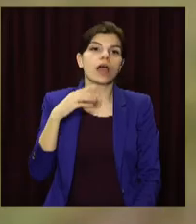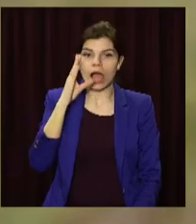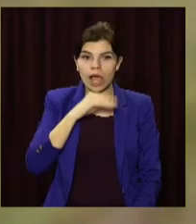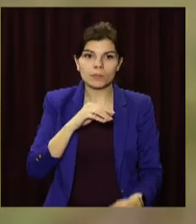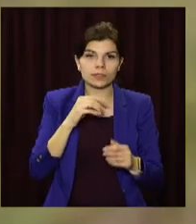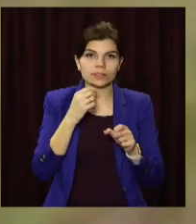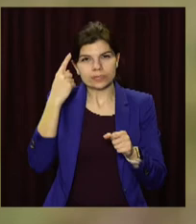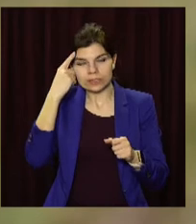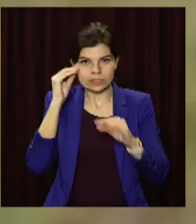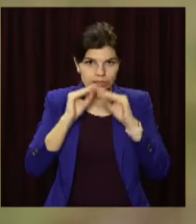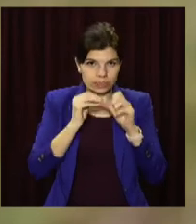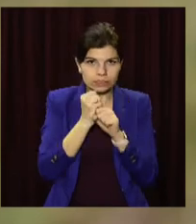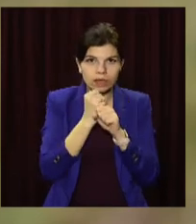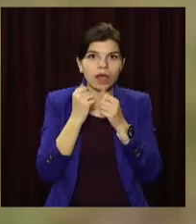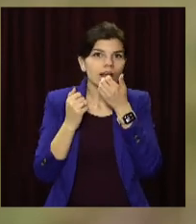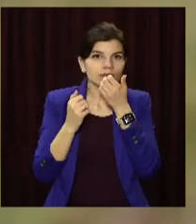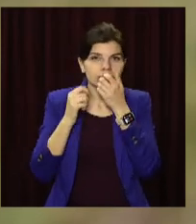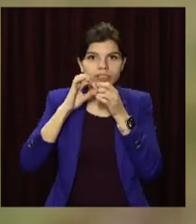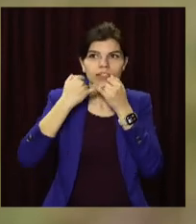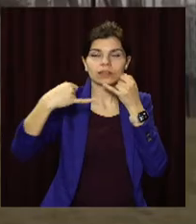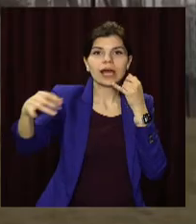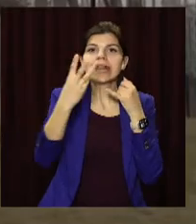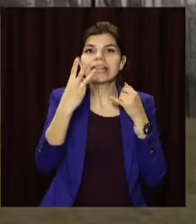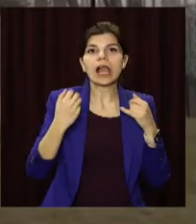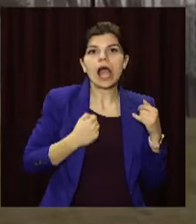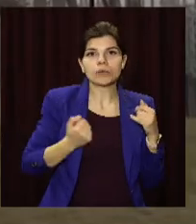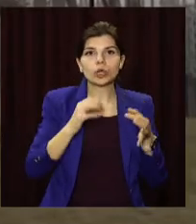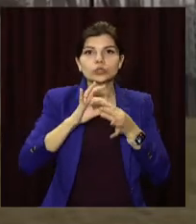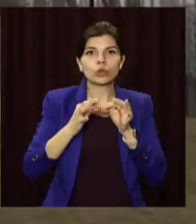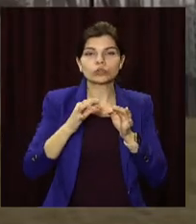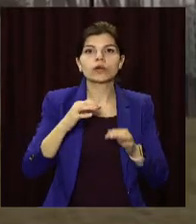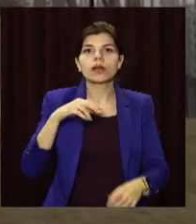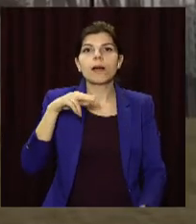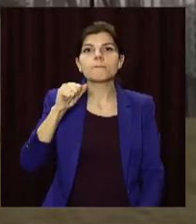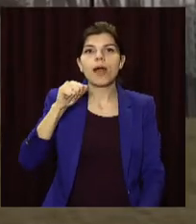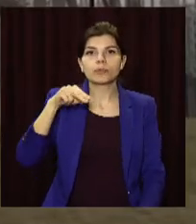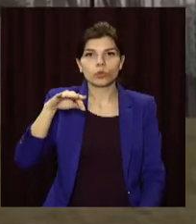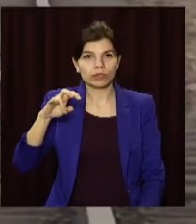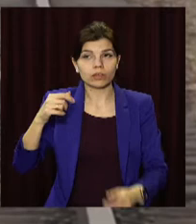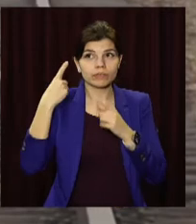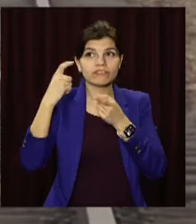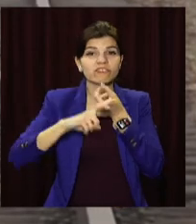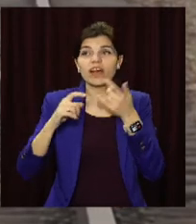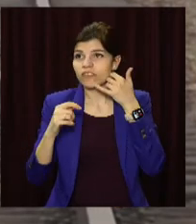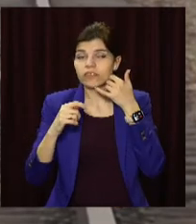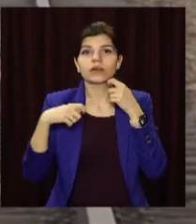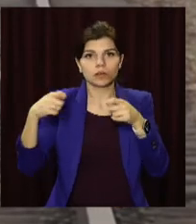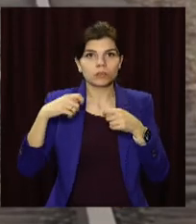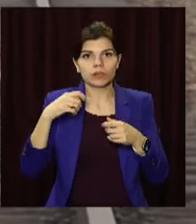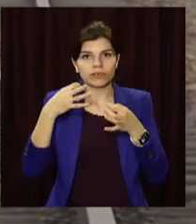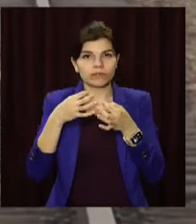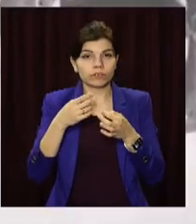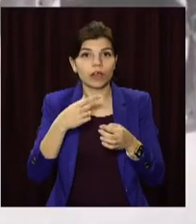зібрати саморобний радіопередавач і зв'язатися з командуванням 3-ї армії союзників генерала Паттона. Незабаром передові